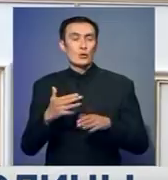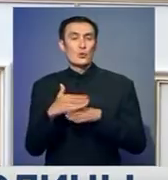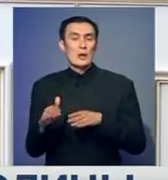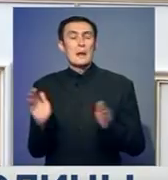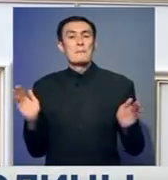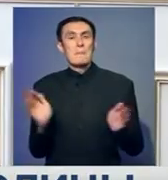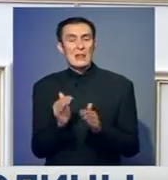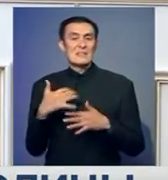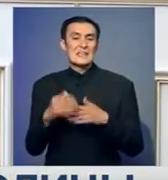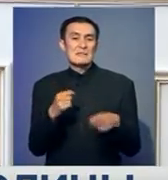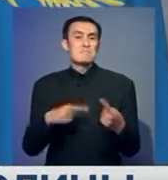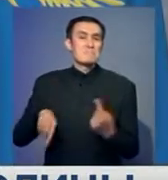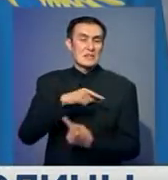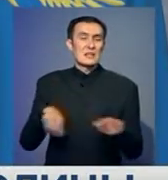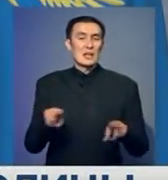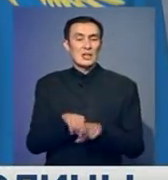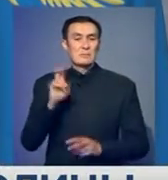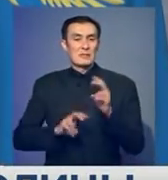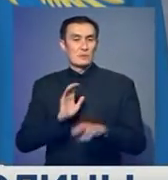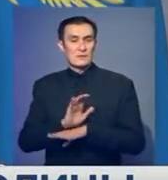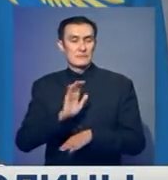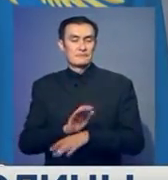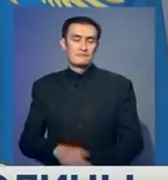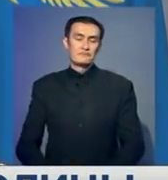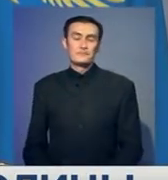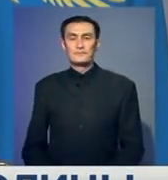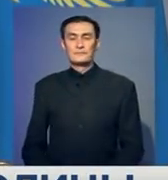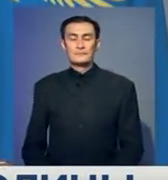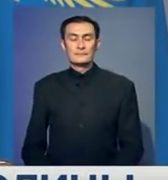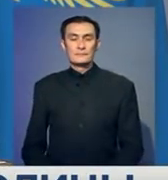доли малого и среднего бизнеса, а также производства.